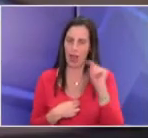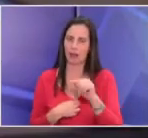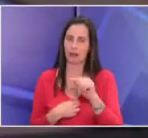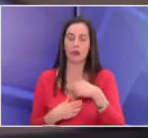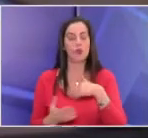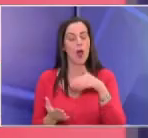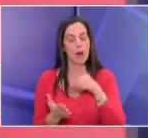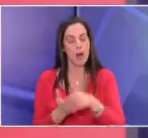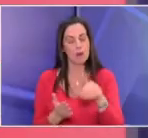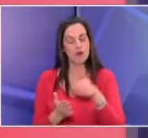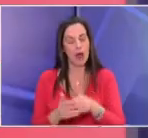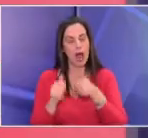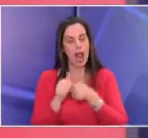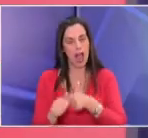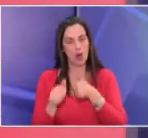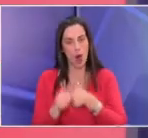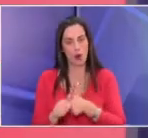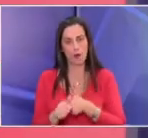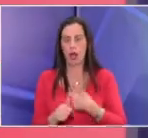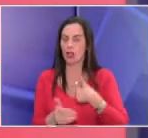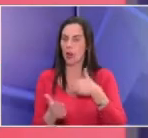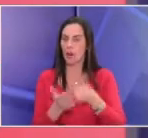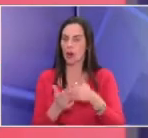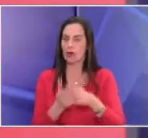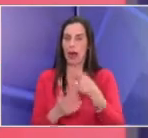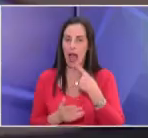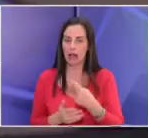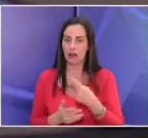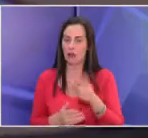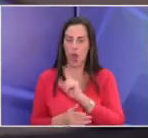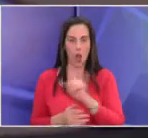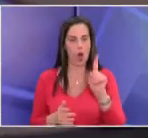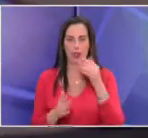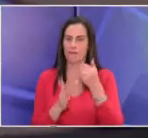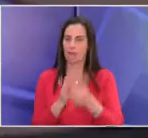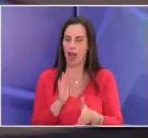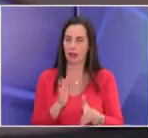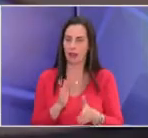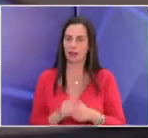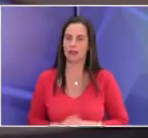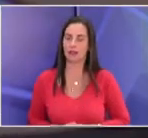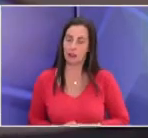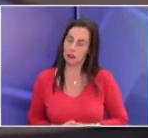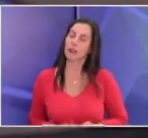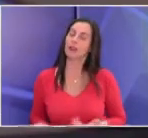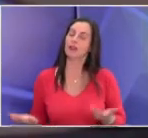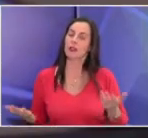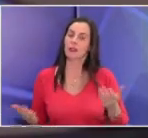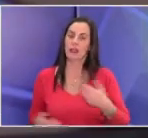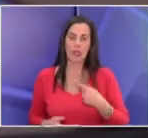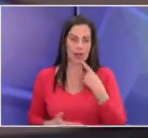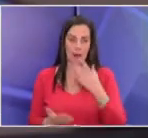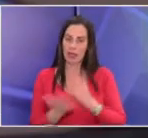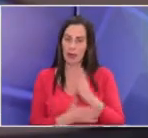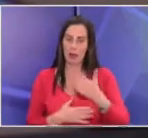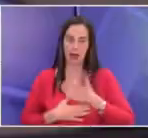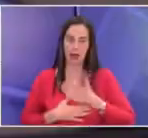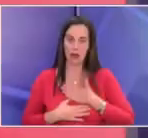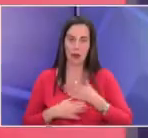הגענו להפגנה בפינת בן יהודה ואלנבי, ולא הגיעו הרבה אנשים. את רואה איזושהי